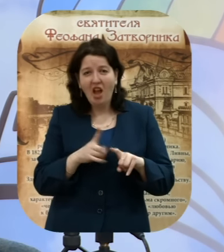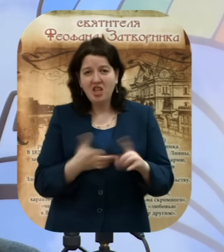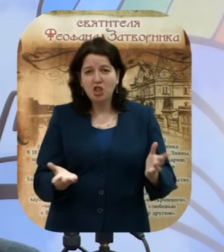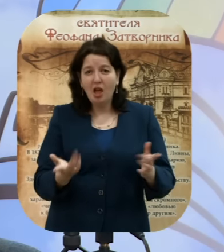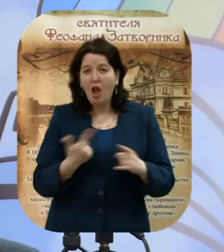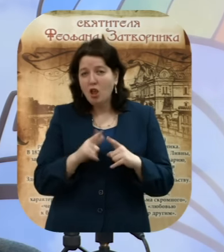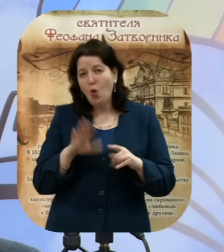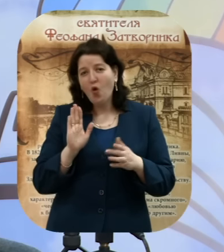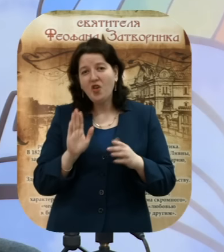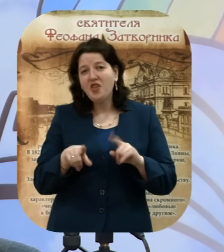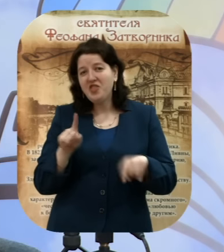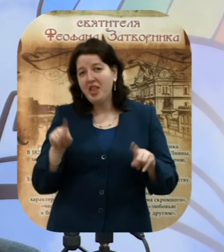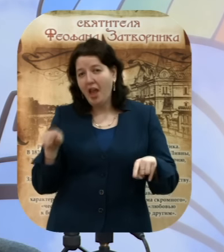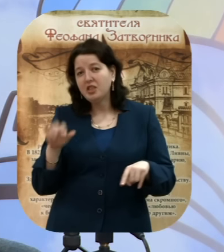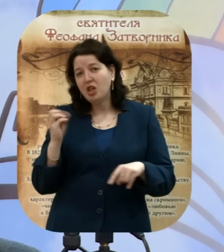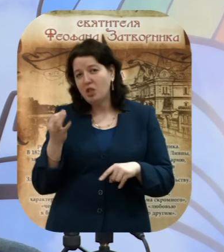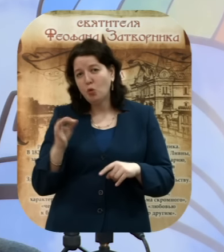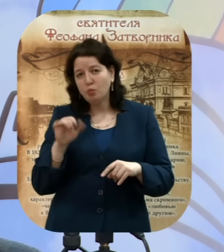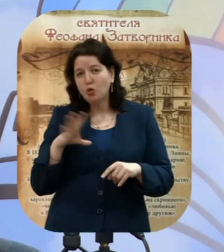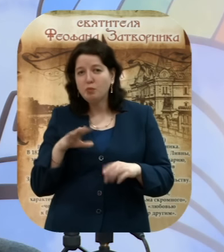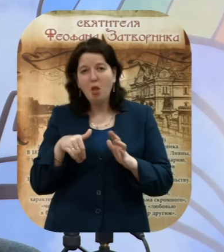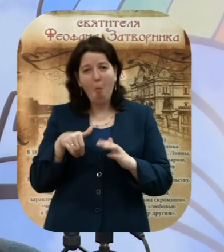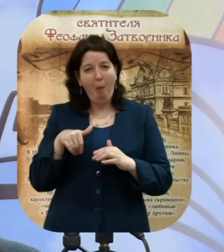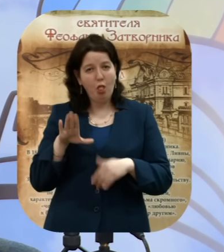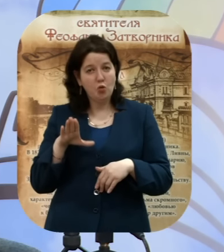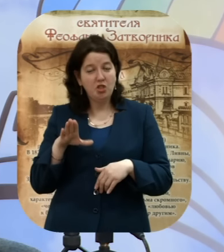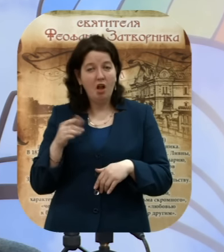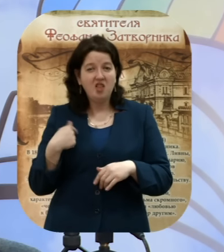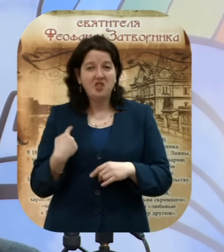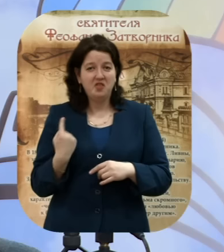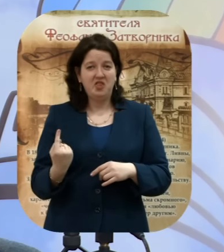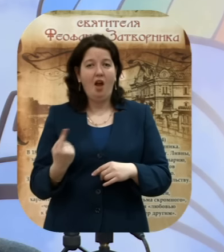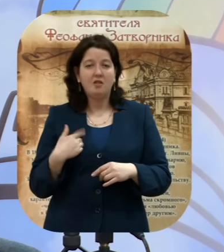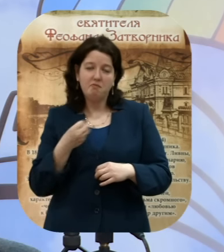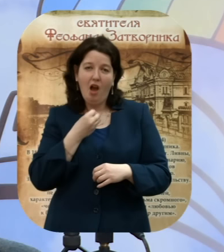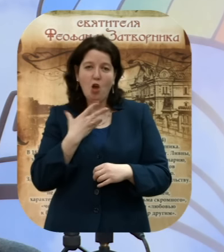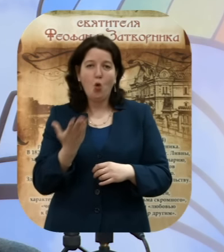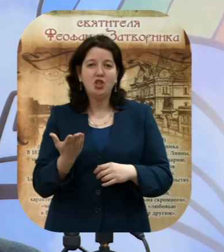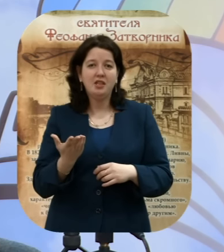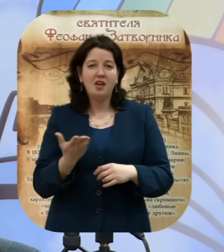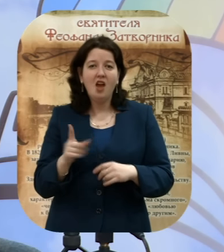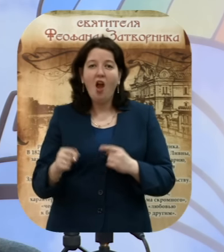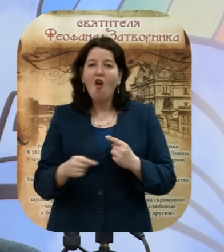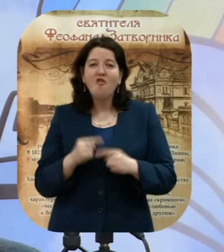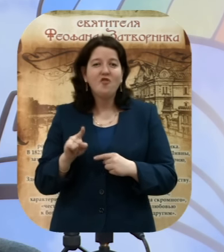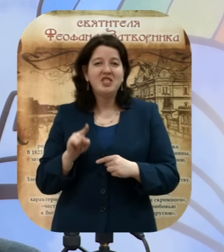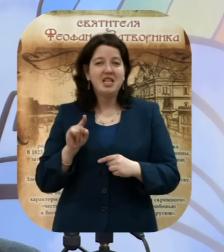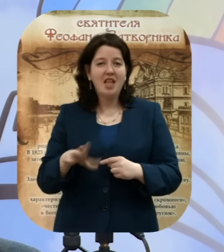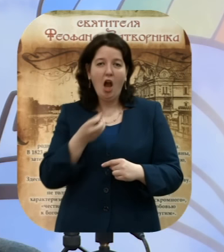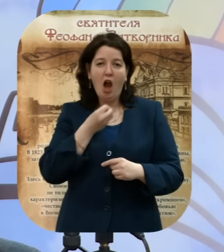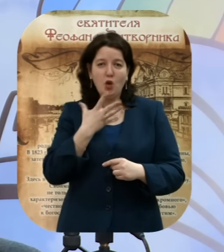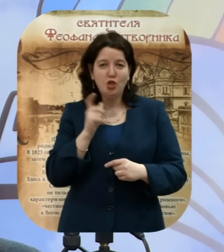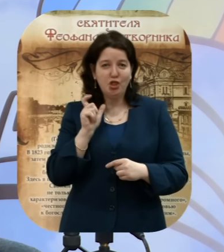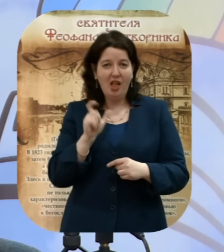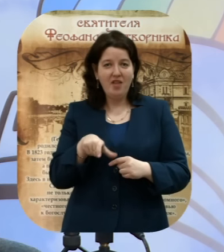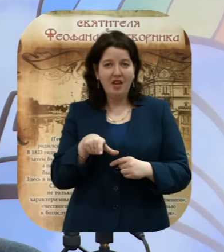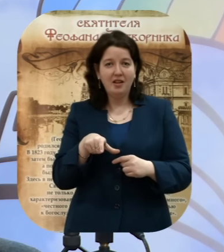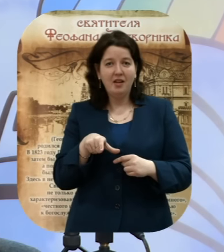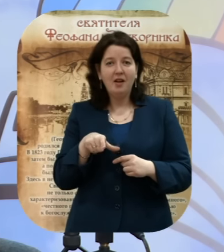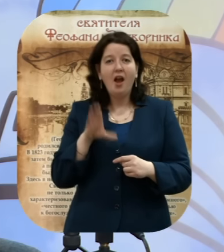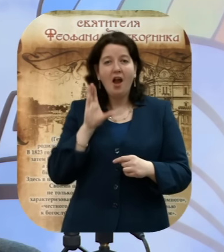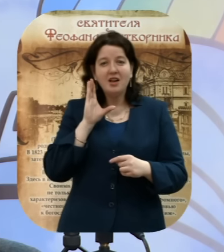Ну, некоторые, может быть, так получше, а один я хороший. Всегда причем хороший. Кстати, я когда опаздываю